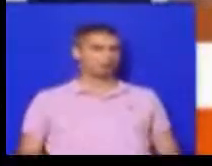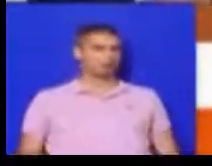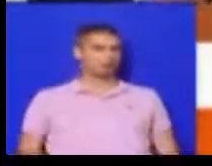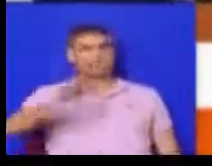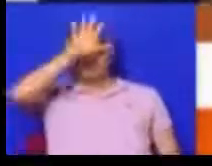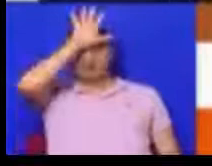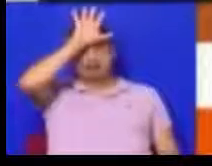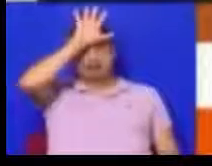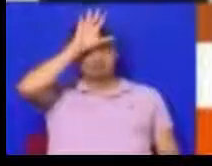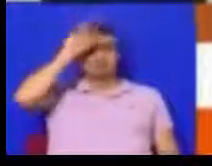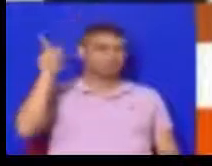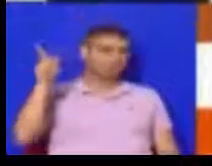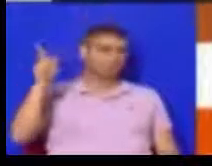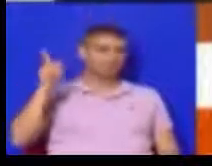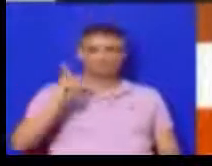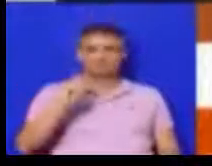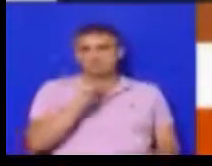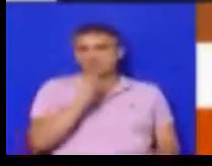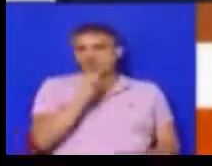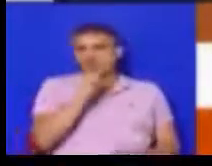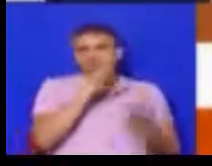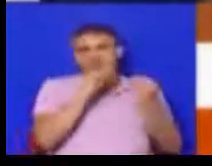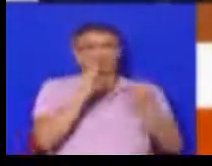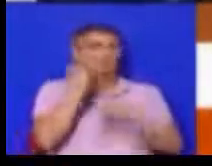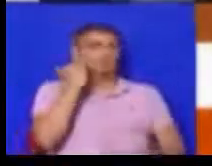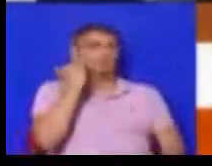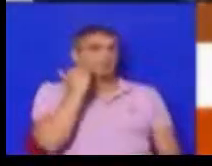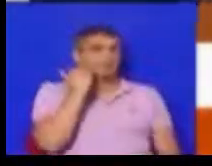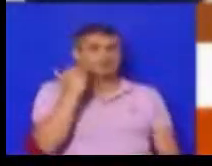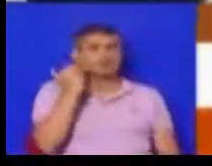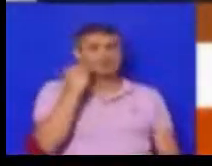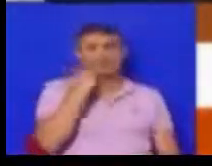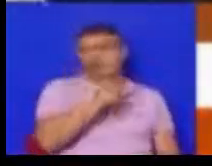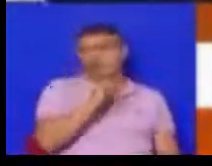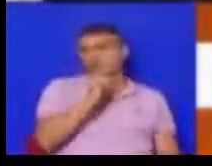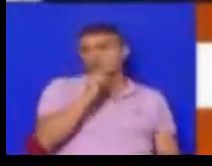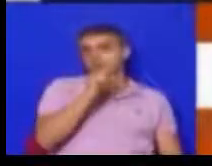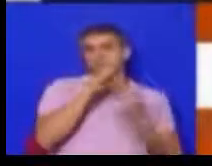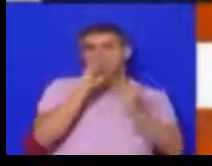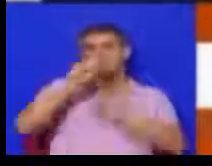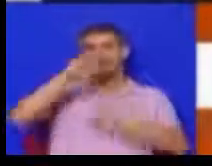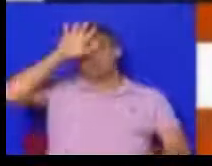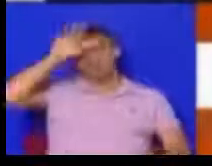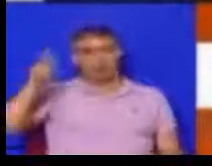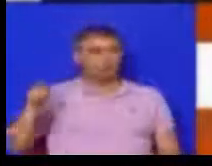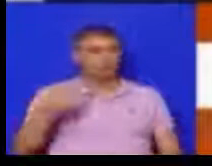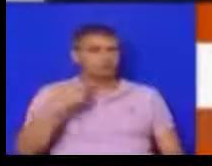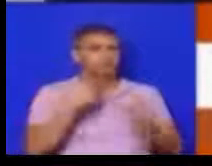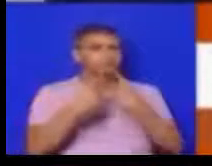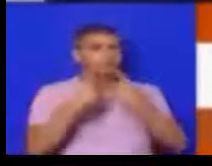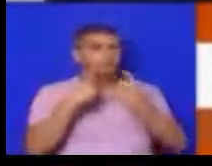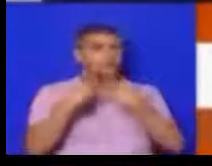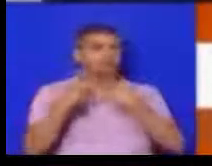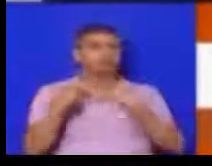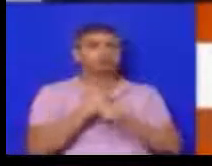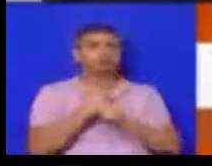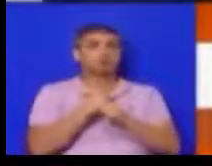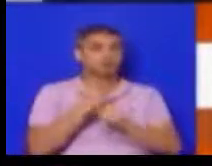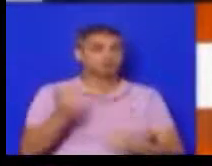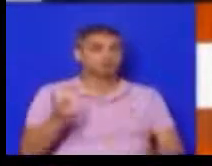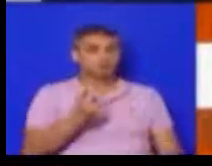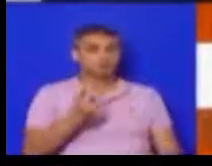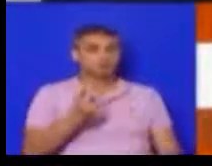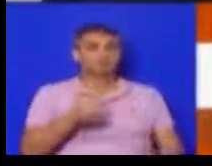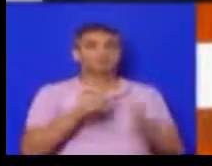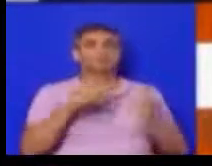האיראנים לא כל כך רצו לדבר עם האמריקאים. האמריקאים לא רצו לדבר עם האיראנים. המסע ומתן שמנהלים אותו